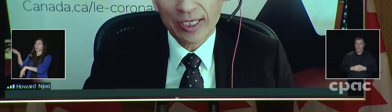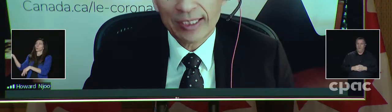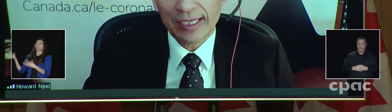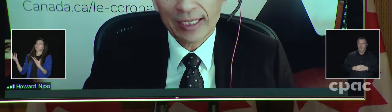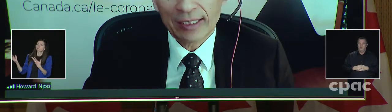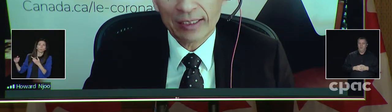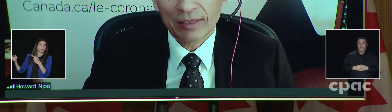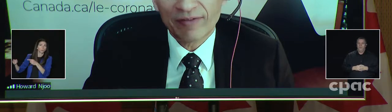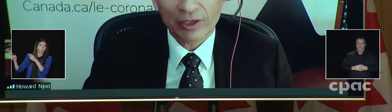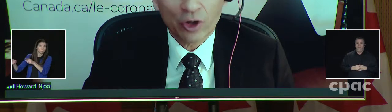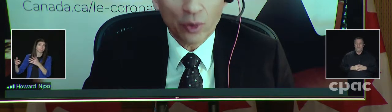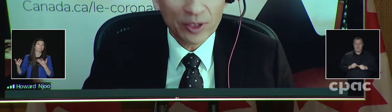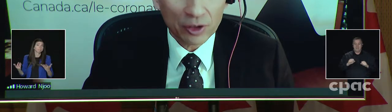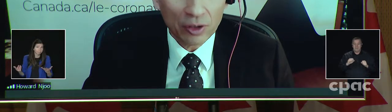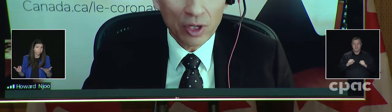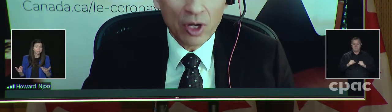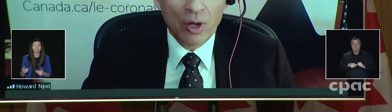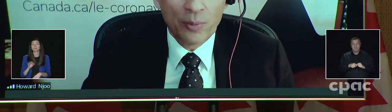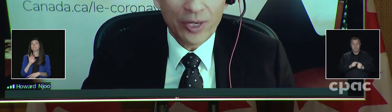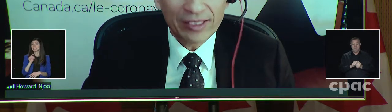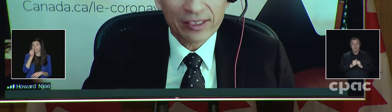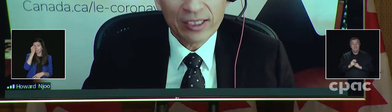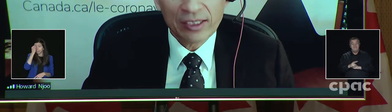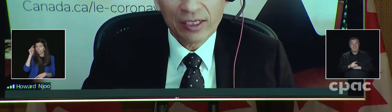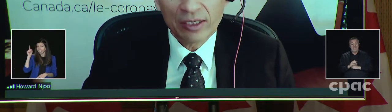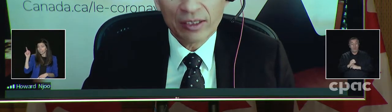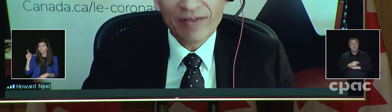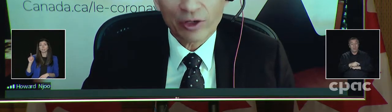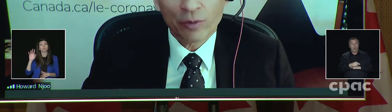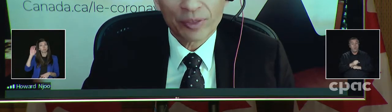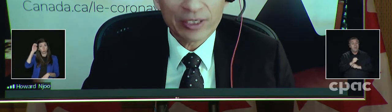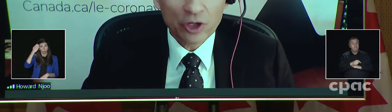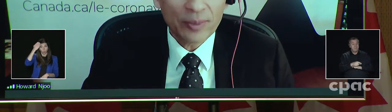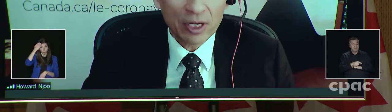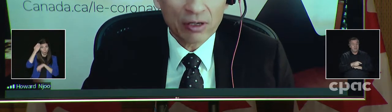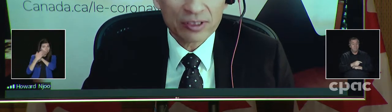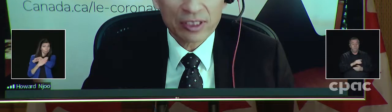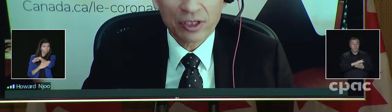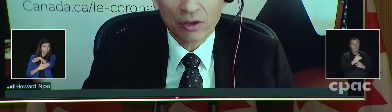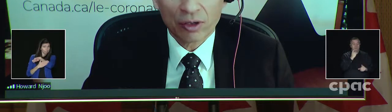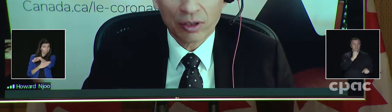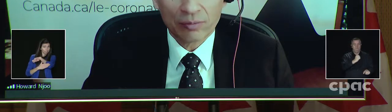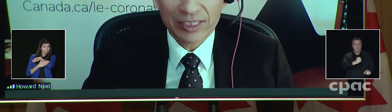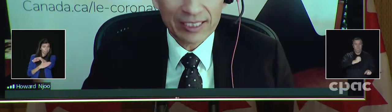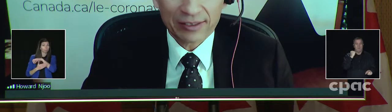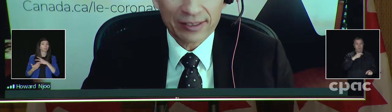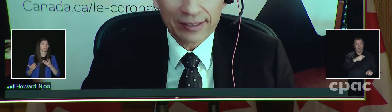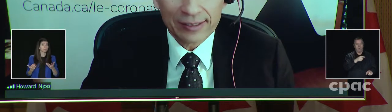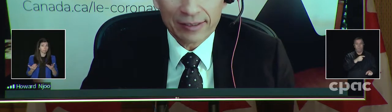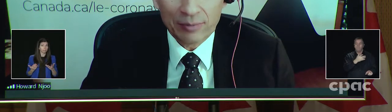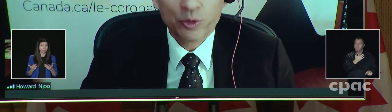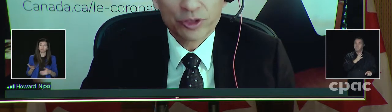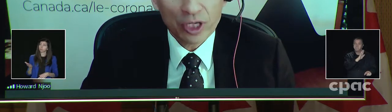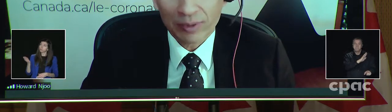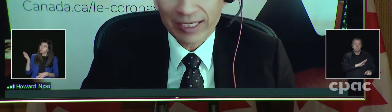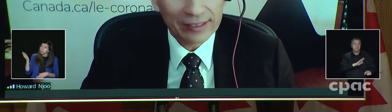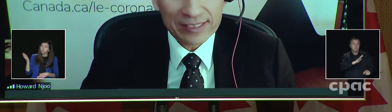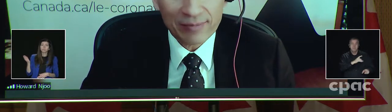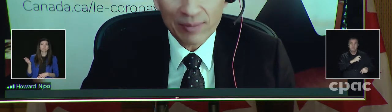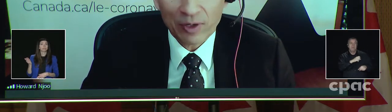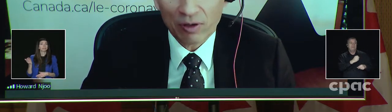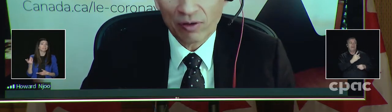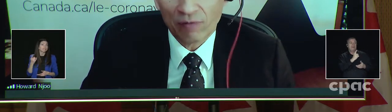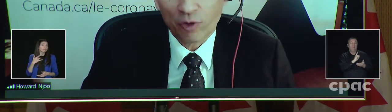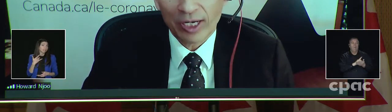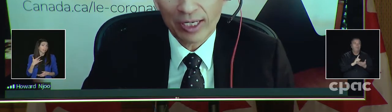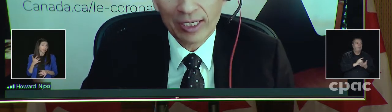que le variant Omicron peut être le variant prédominant dans peut-être un bout de temps, quelques